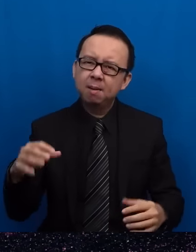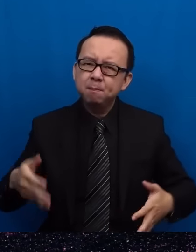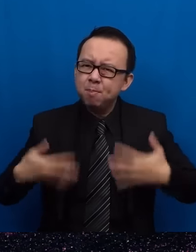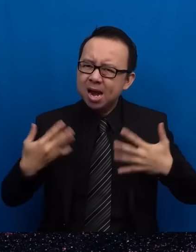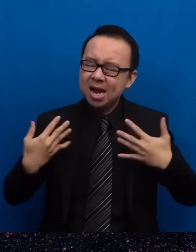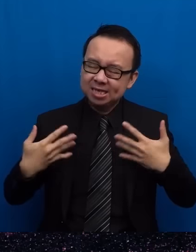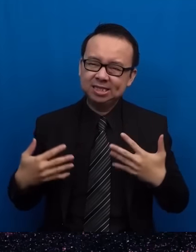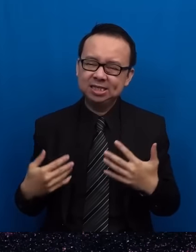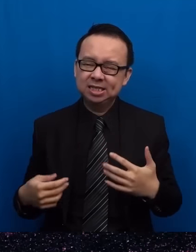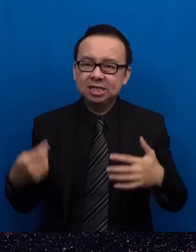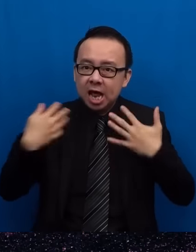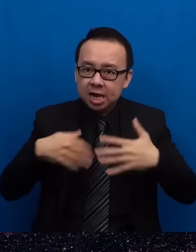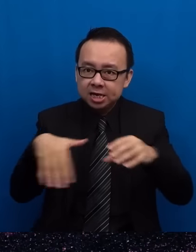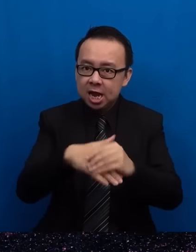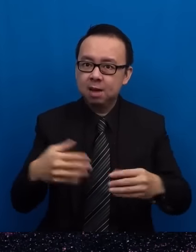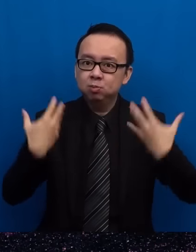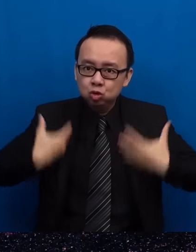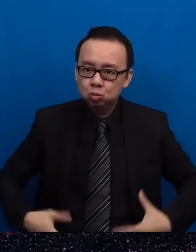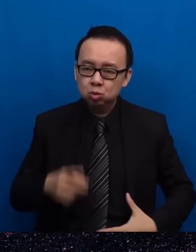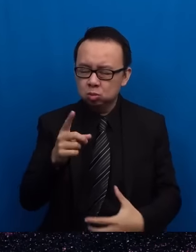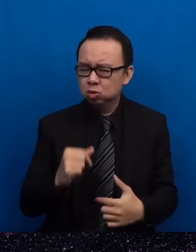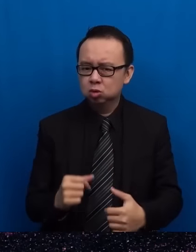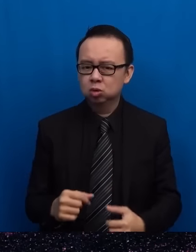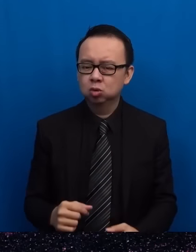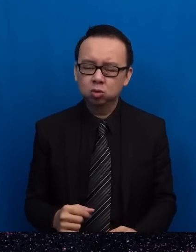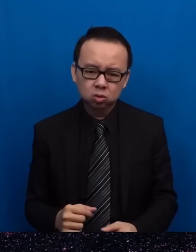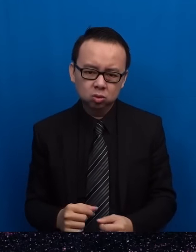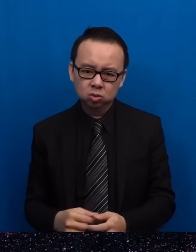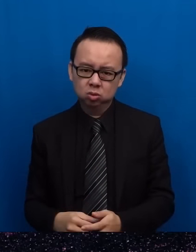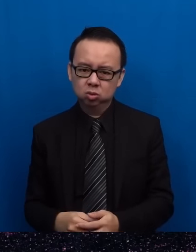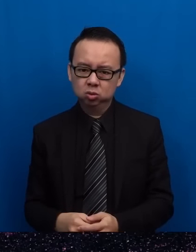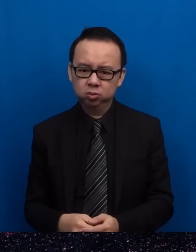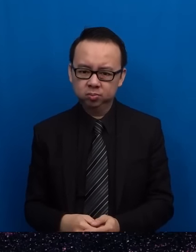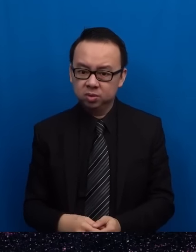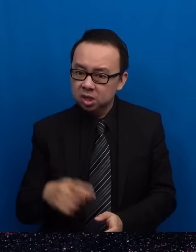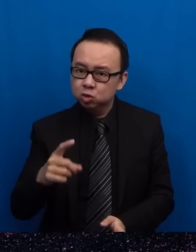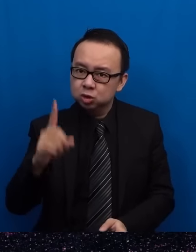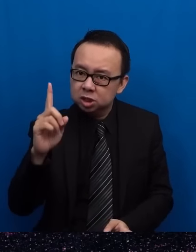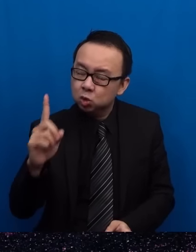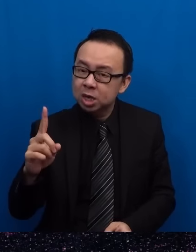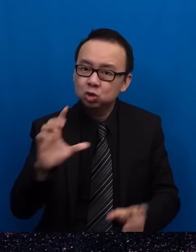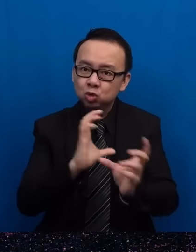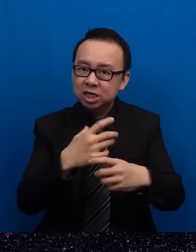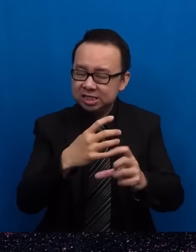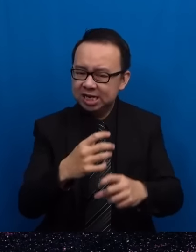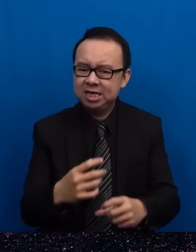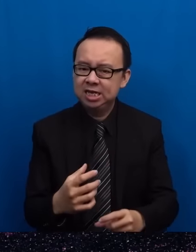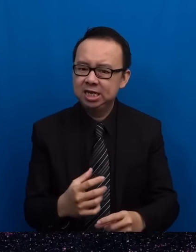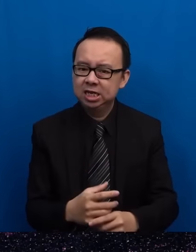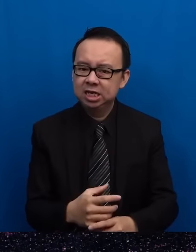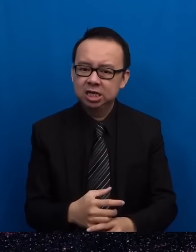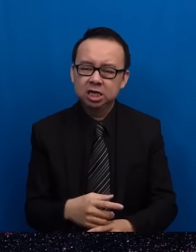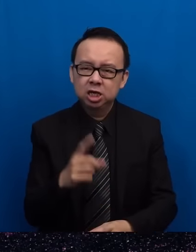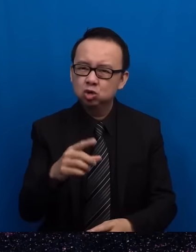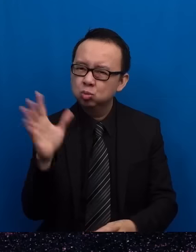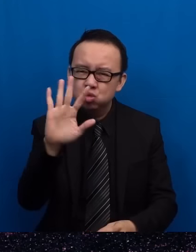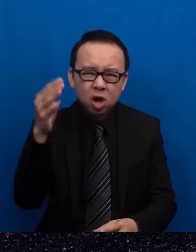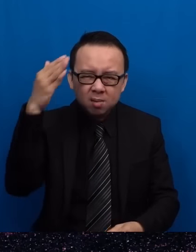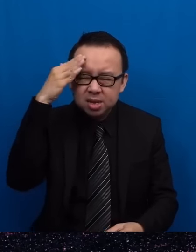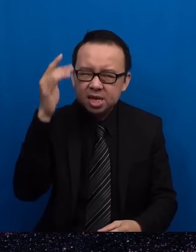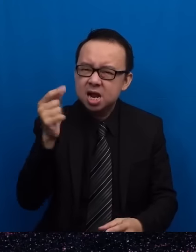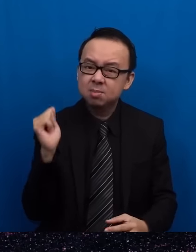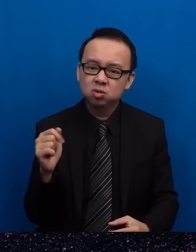sorgawi. Itu sebagai suatu manifestasi bahwa sesuatu memang terjadi. Jadi ini bukan pikiran